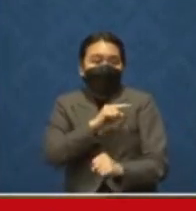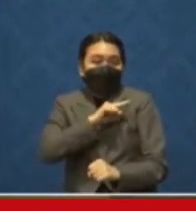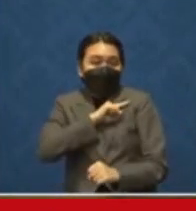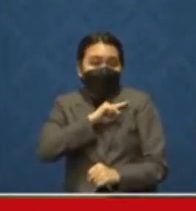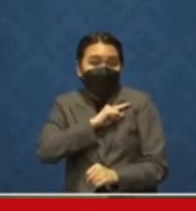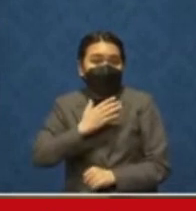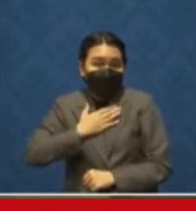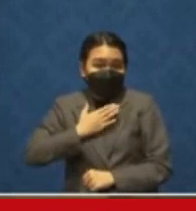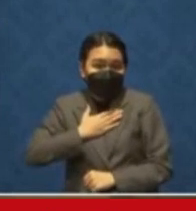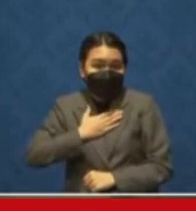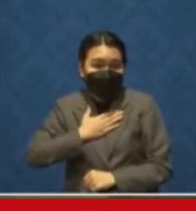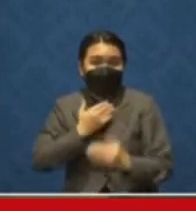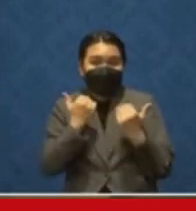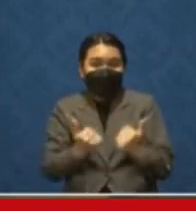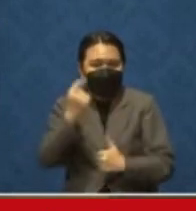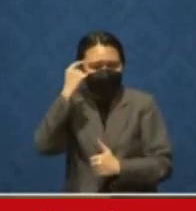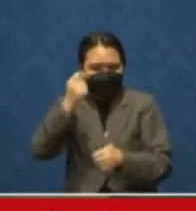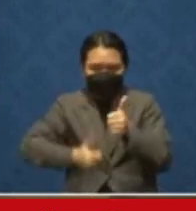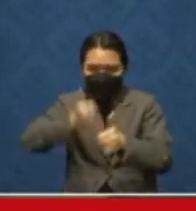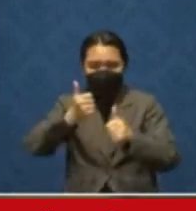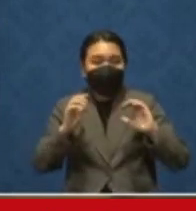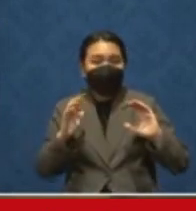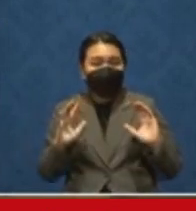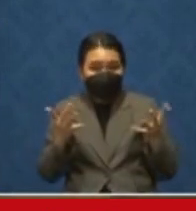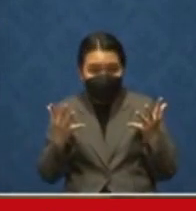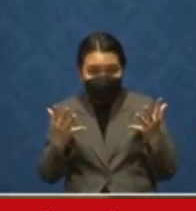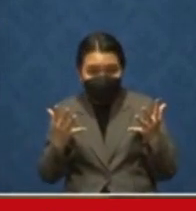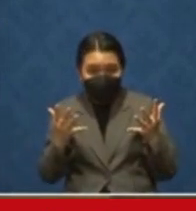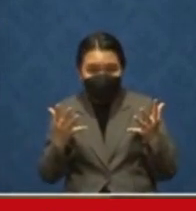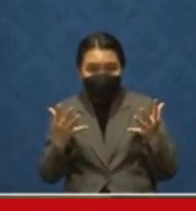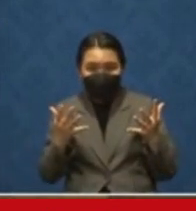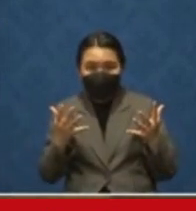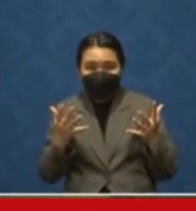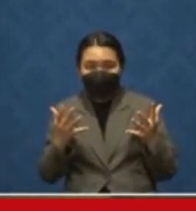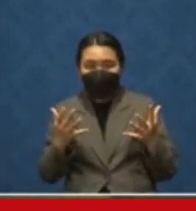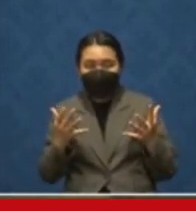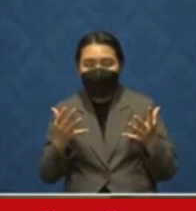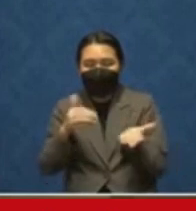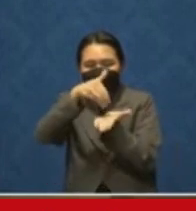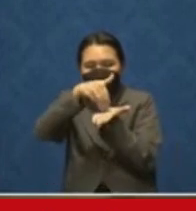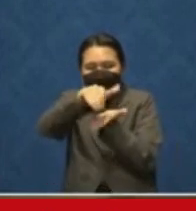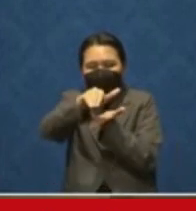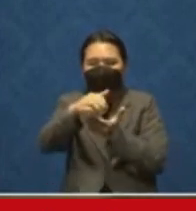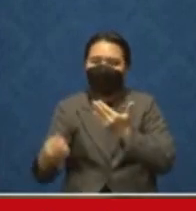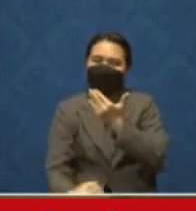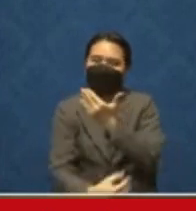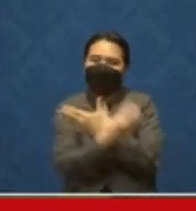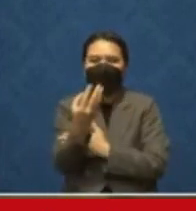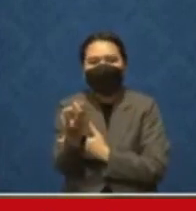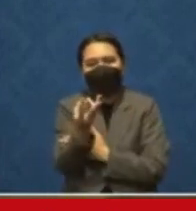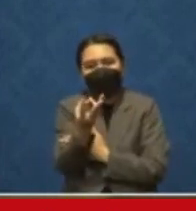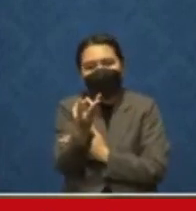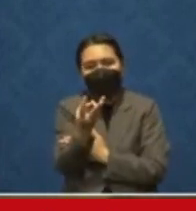ก็คงใช้เวลาอีกไม่นานท่านประธานที่เคารพครับก็กำลังจะบอกว่าการทำหน้าที่ของเราในวันนี้